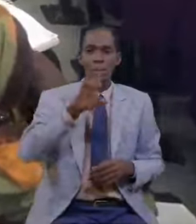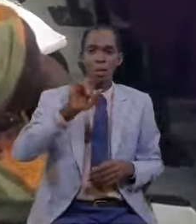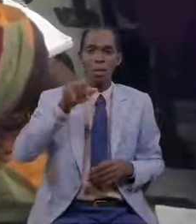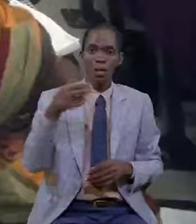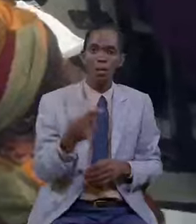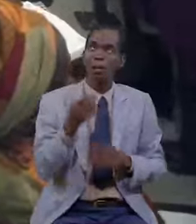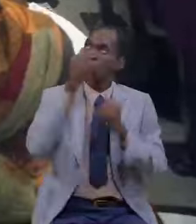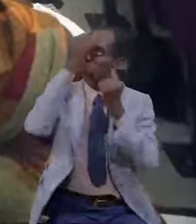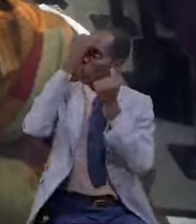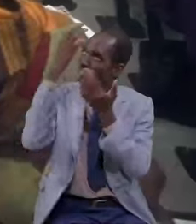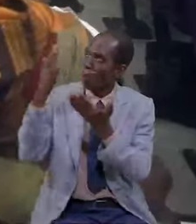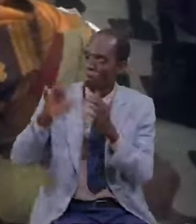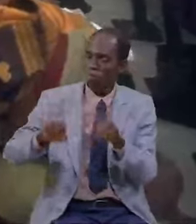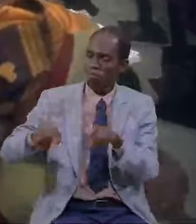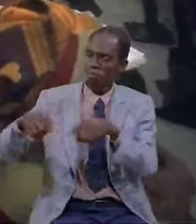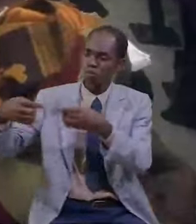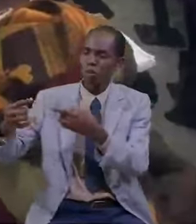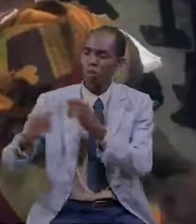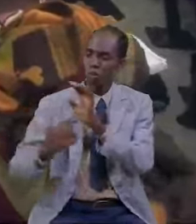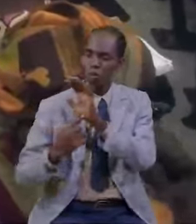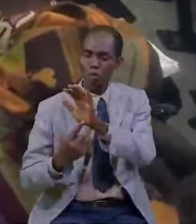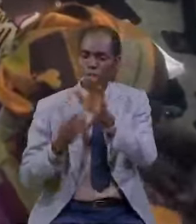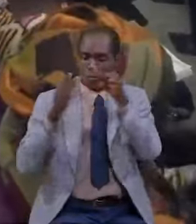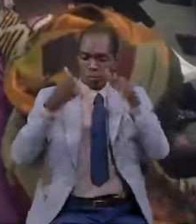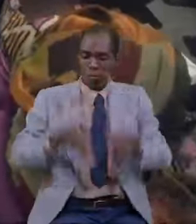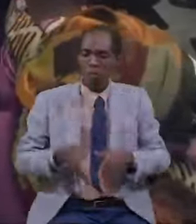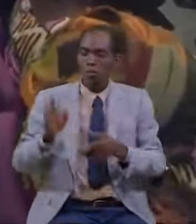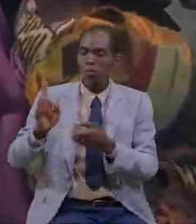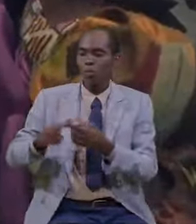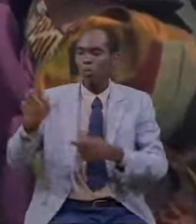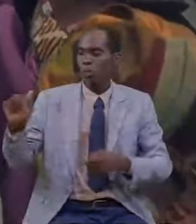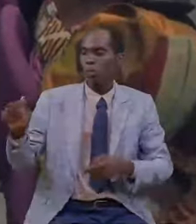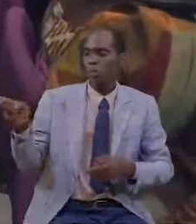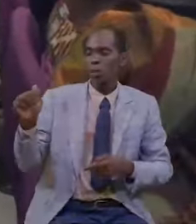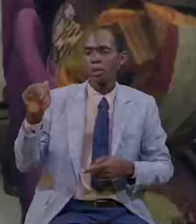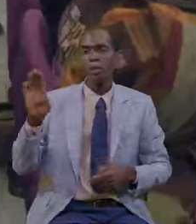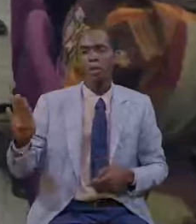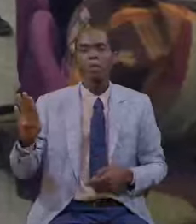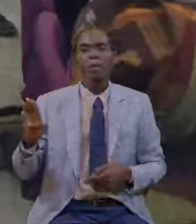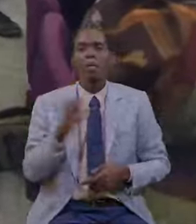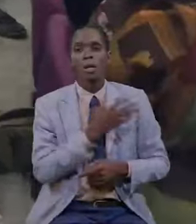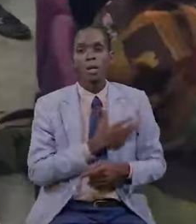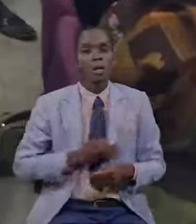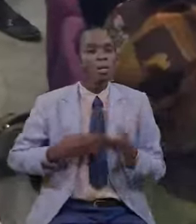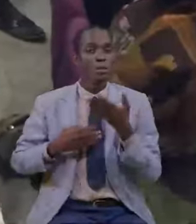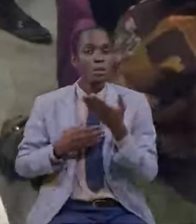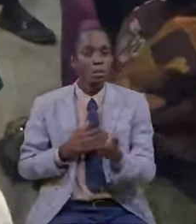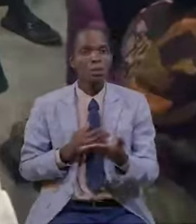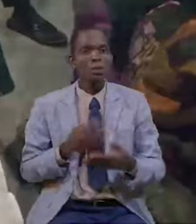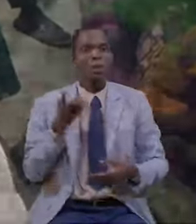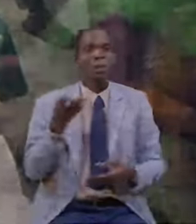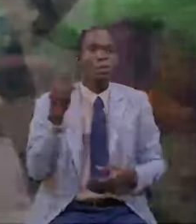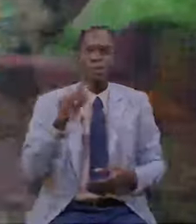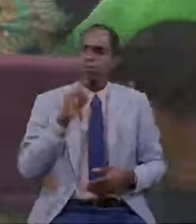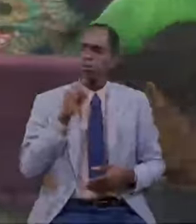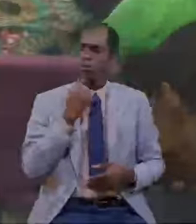Élie alla pour se présenter devant Akab. La famine était grande à